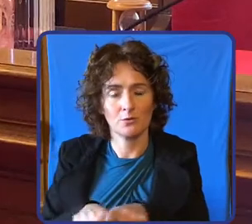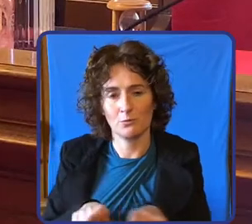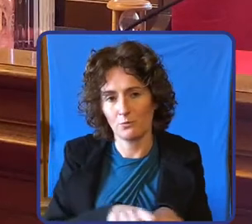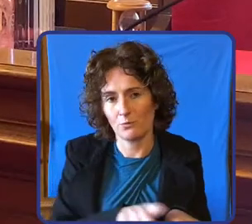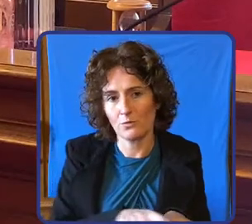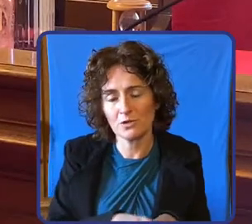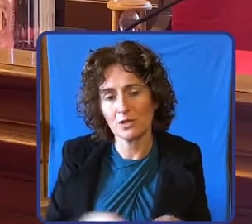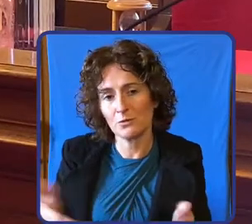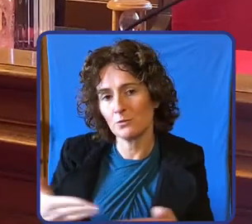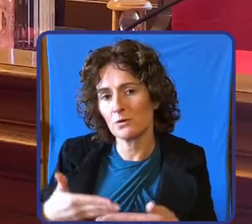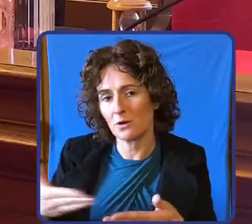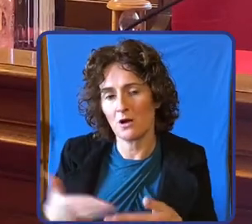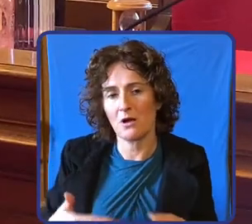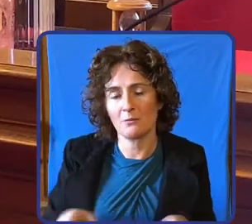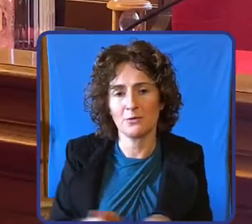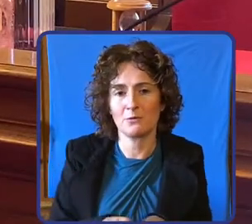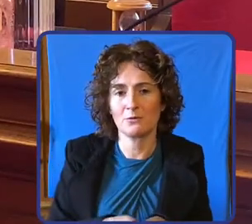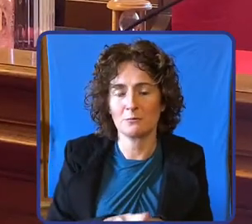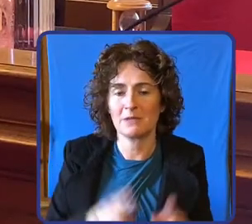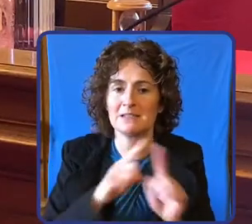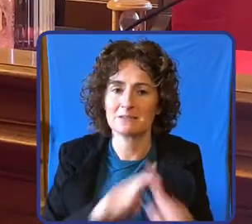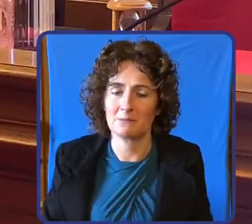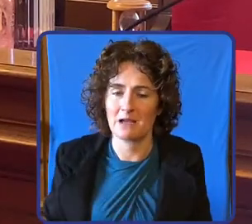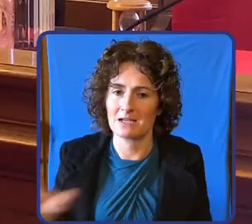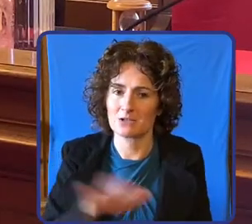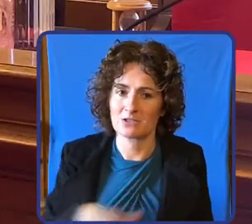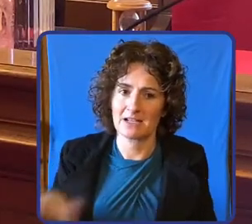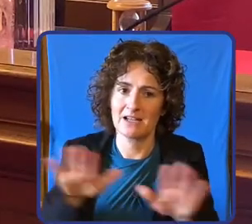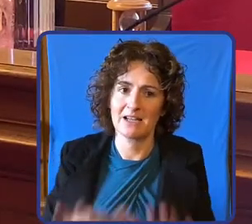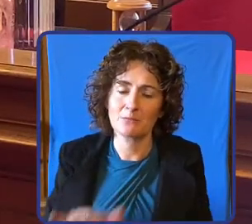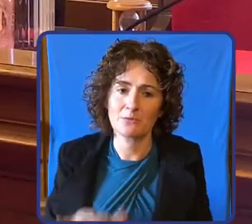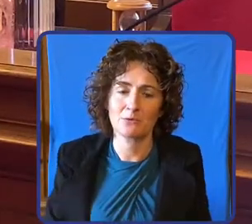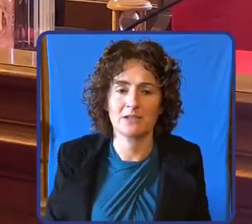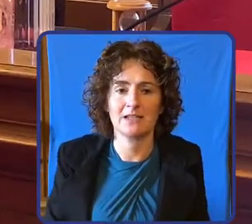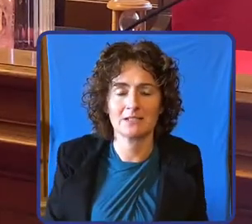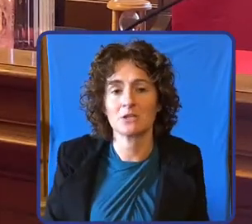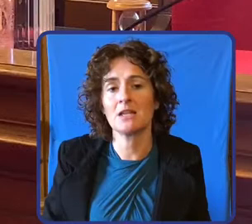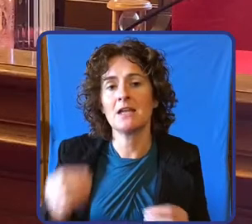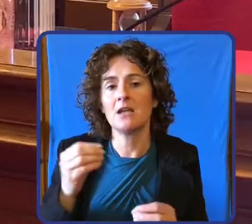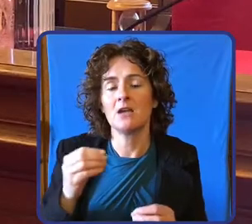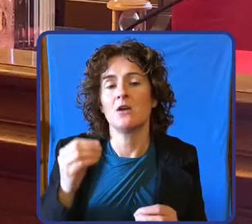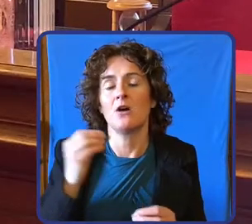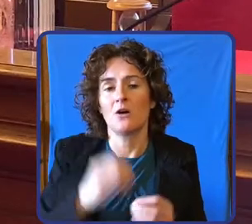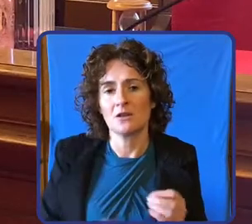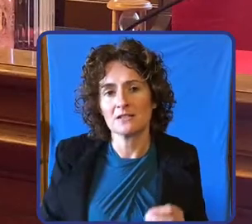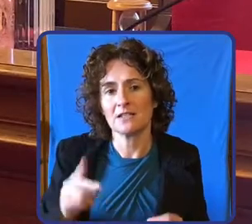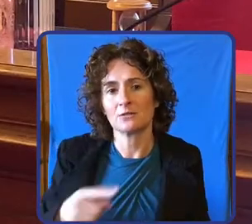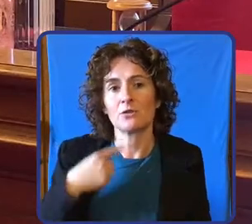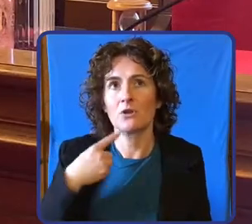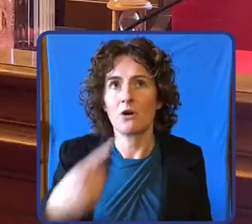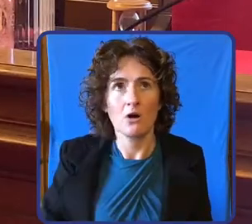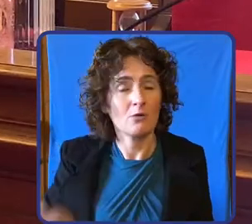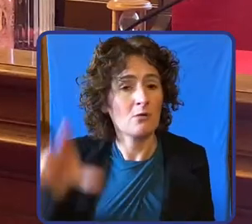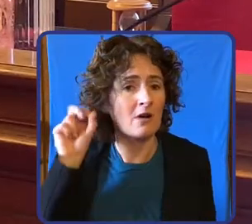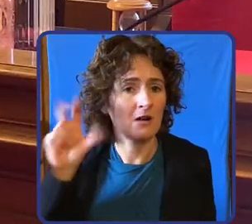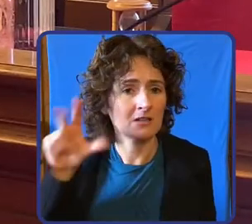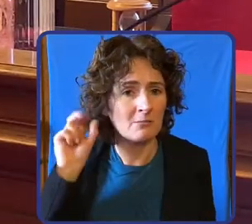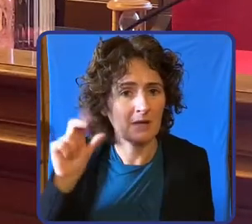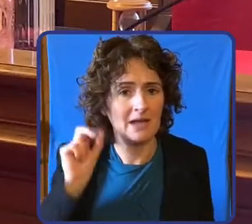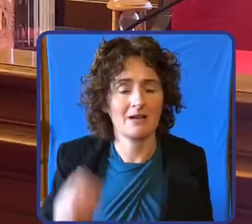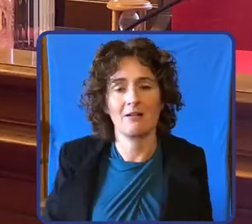legyünk. Na most ahhoz, hogy a mi hangunkat meghallják, ezért fordulnánk mi ahhoz, akinek egyébként